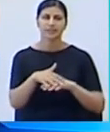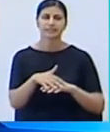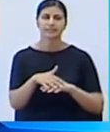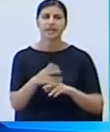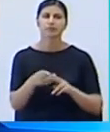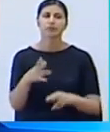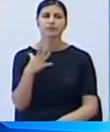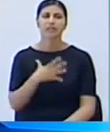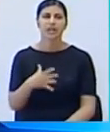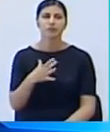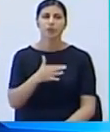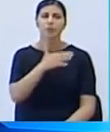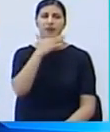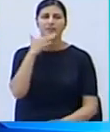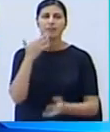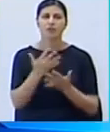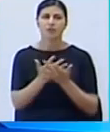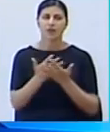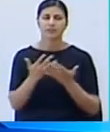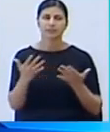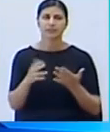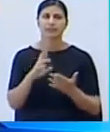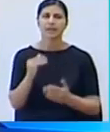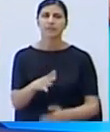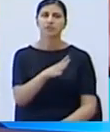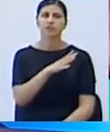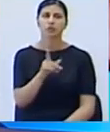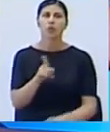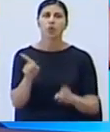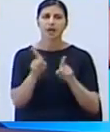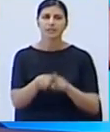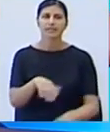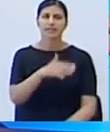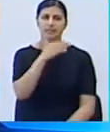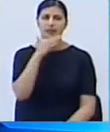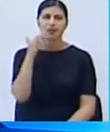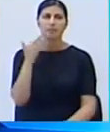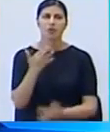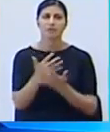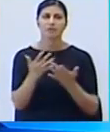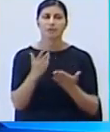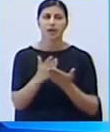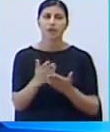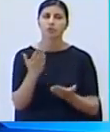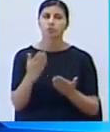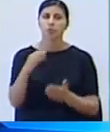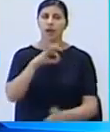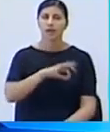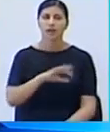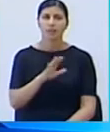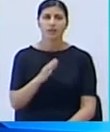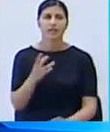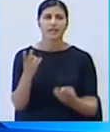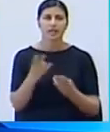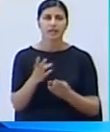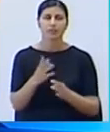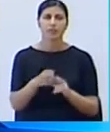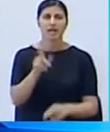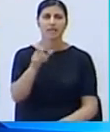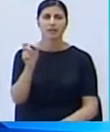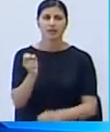იმით არის მრავალფეროვანი და დიდარი რომ ასეთი მრავალფეროვნება აქვს და თუ ჩვენ ამას არ გამოვიყენებთ და თუ ჩვენ ამ ადამიანებს